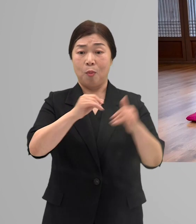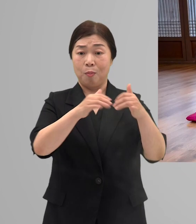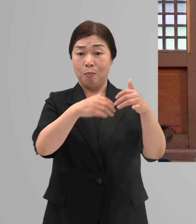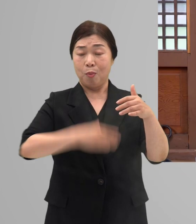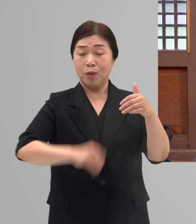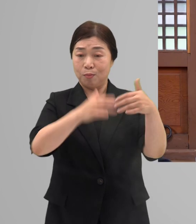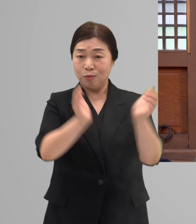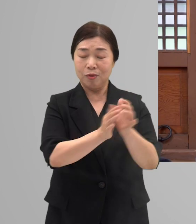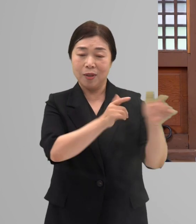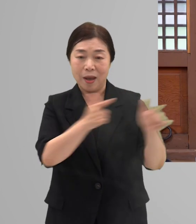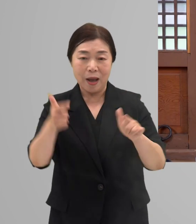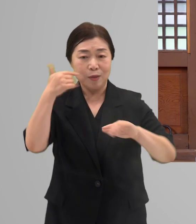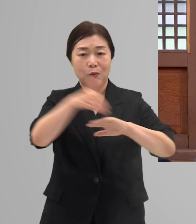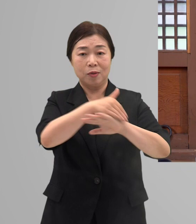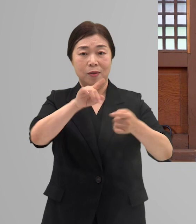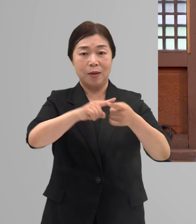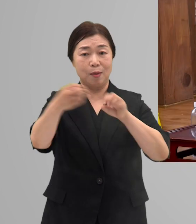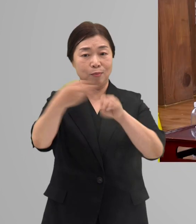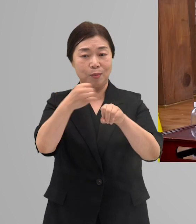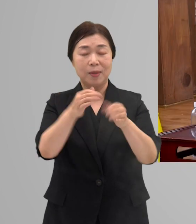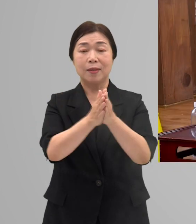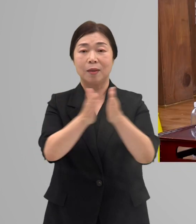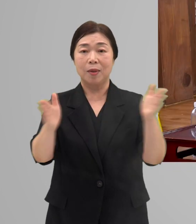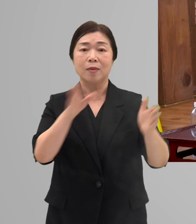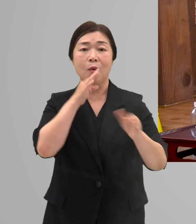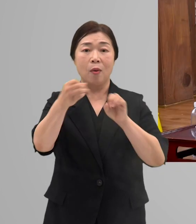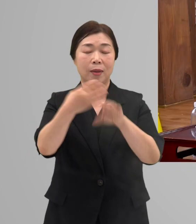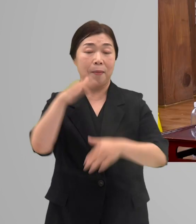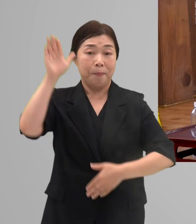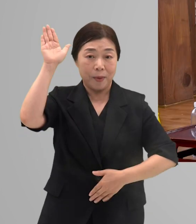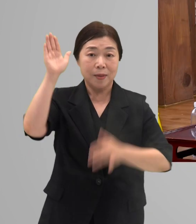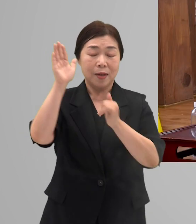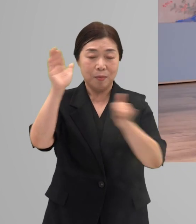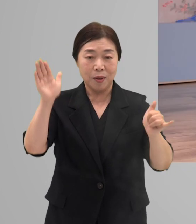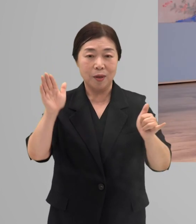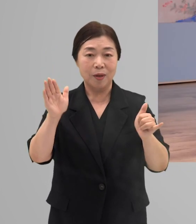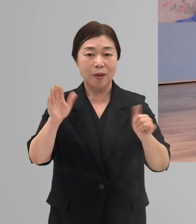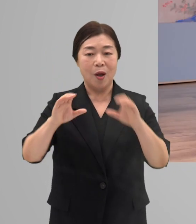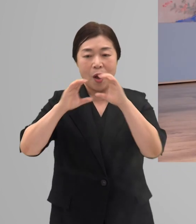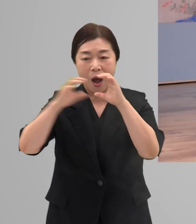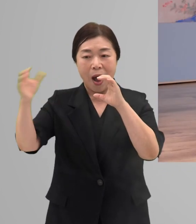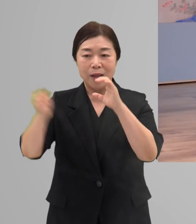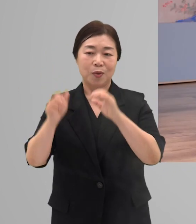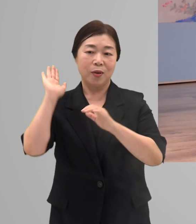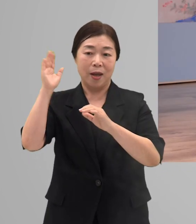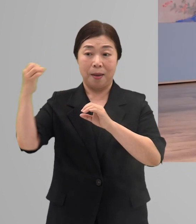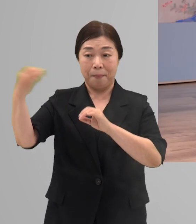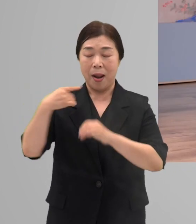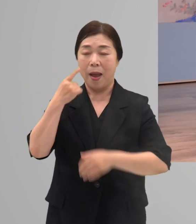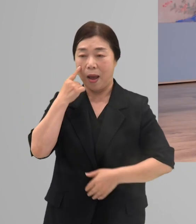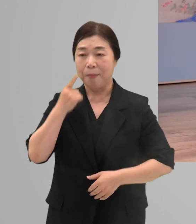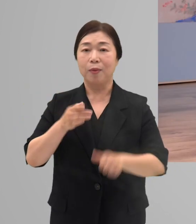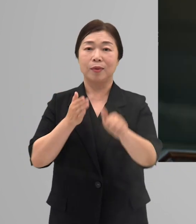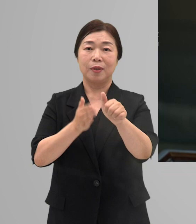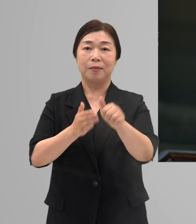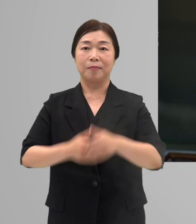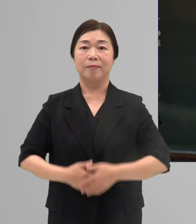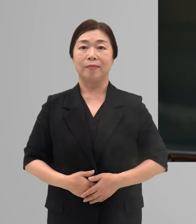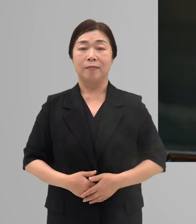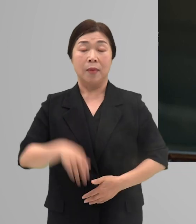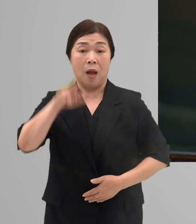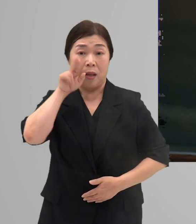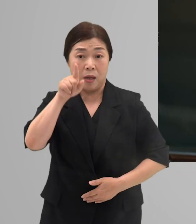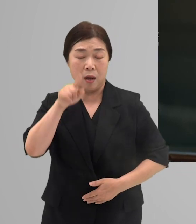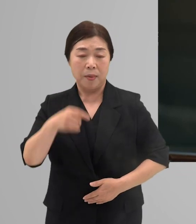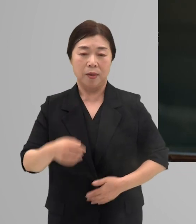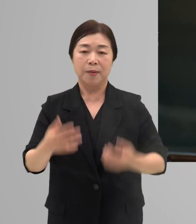정책에 대한 퀴즈를 풀어보도록 하겠습니다. 정답을 외친 분은 고가를 가지고 앞으로 나오셔서 답을 말해주시면 됩니다. 단 틀릴